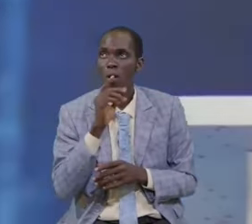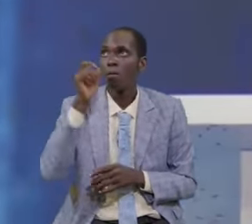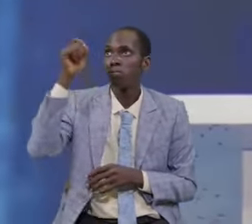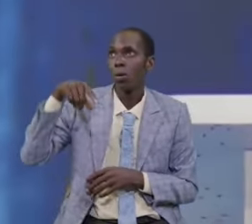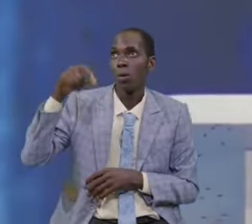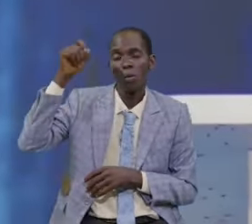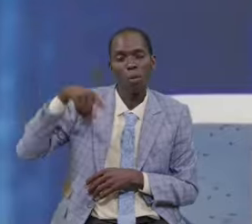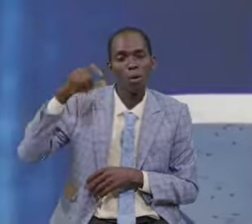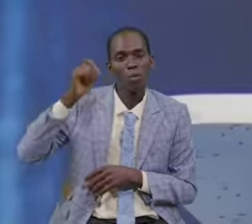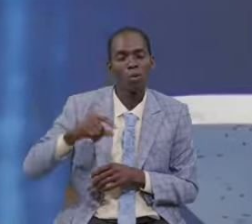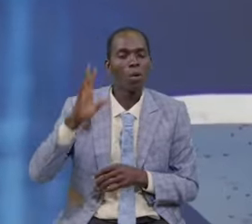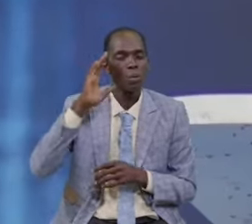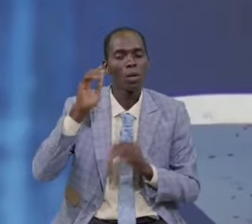océan.